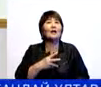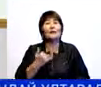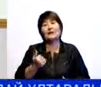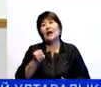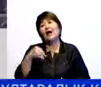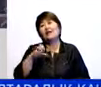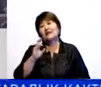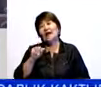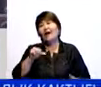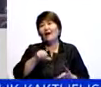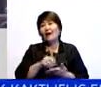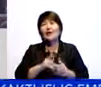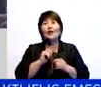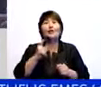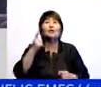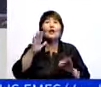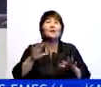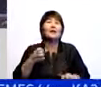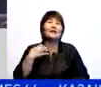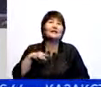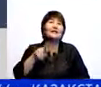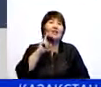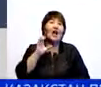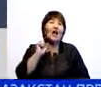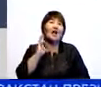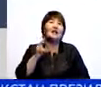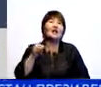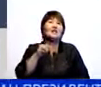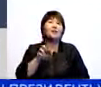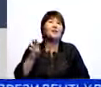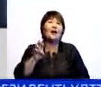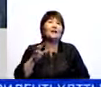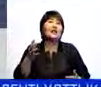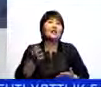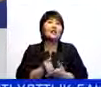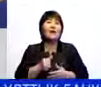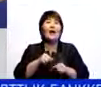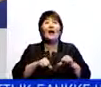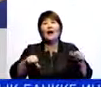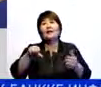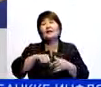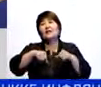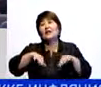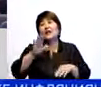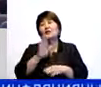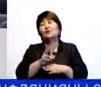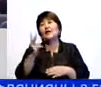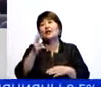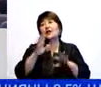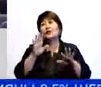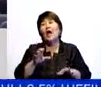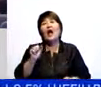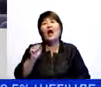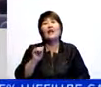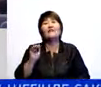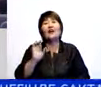дүбірлеген айтысқа қатысты. Жүлделі бірінші орынды сырдың жас ақыны Жамбыл Бақтыәлі жеңіп алды. Қазылар алқасының шешімімен екінші орын